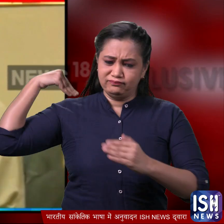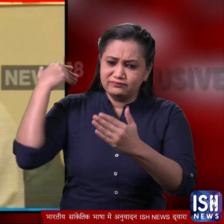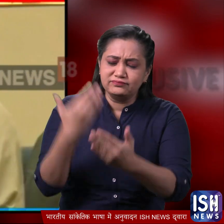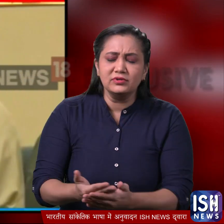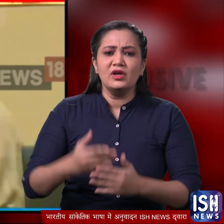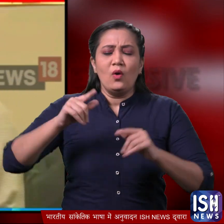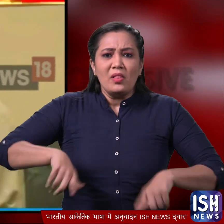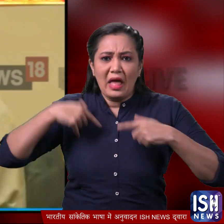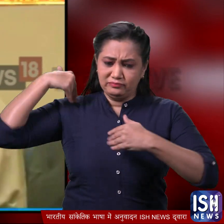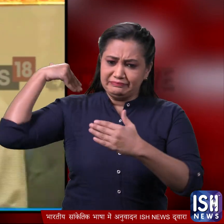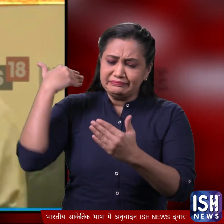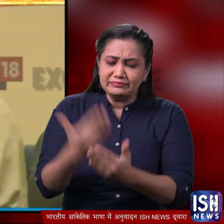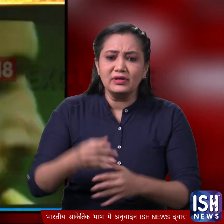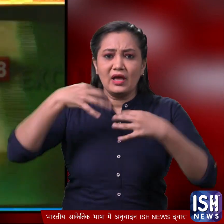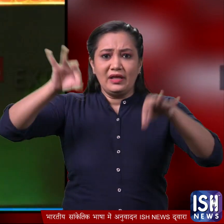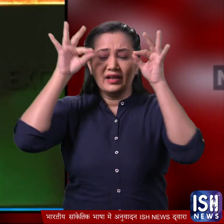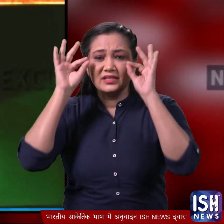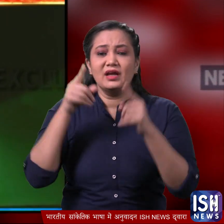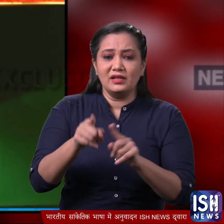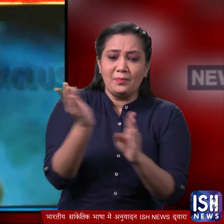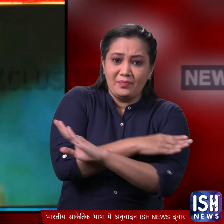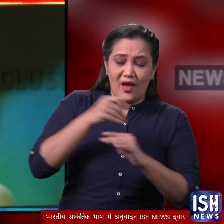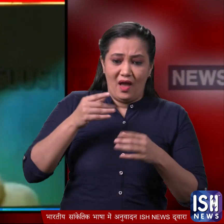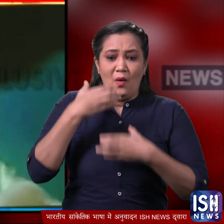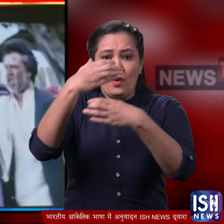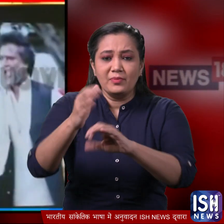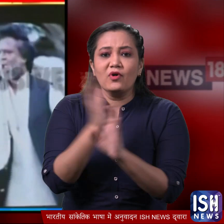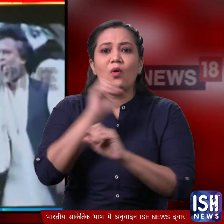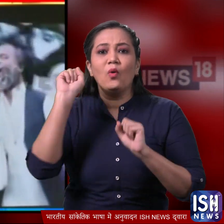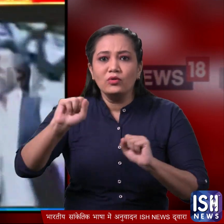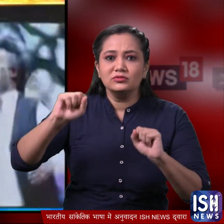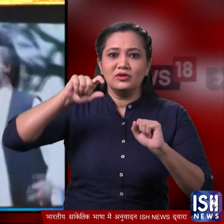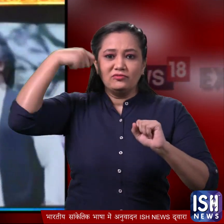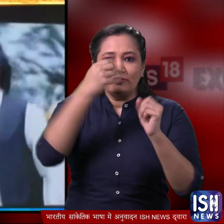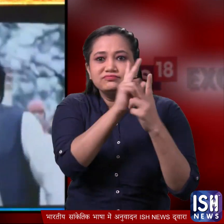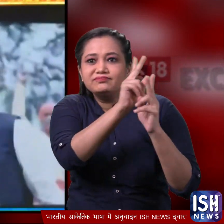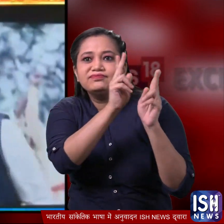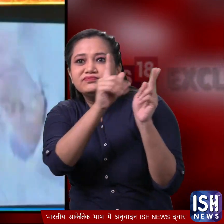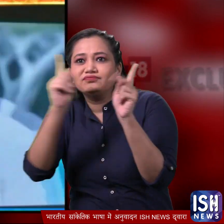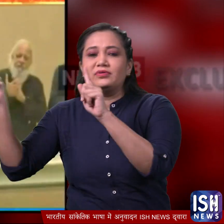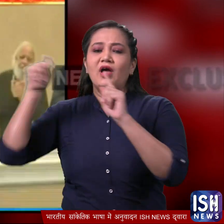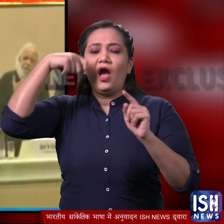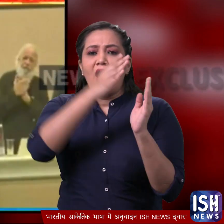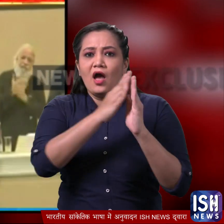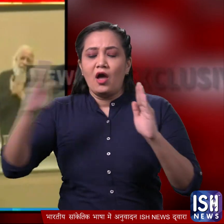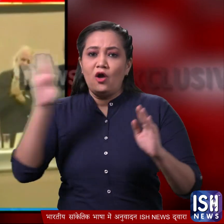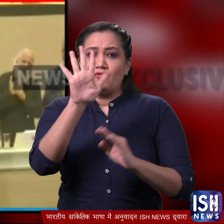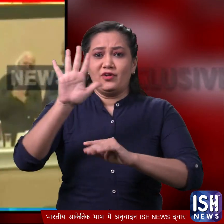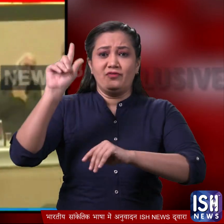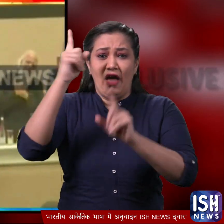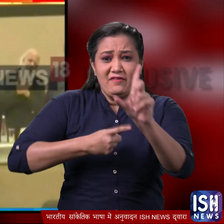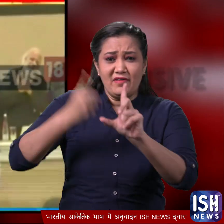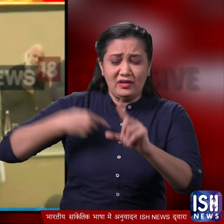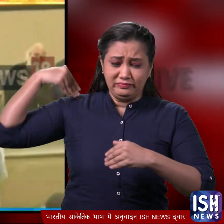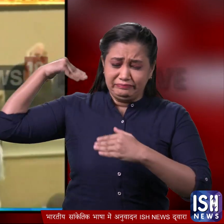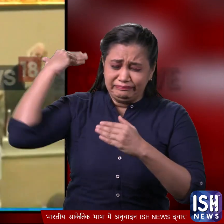फिल्मी दुनिया में उनके पूरे जीवन के लिए दिया गया। रजनीकांत को ये अवार्ड देने से पहले उनके फिल्मी सफर की एक झलक भी दिखाई गई। 45 years